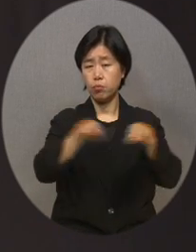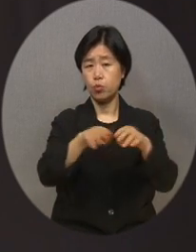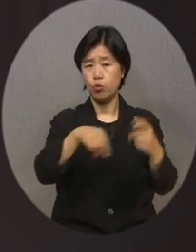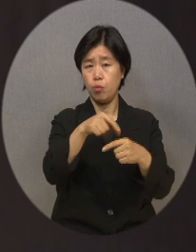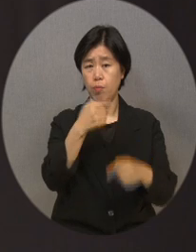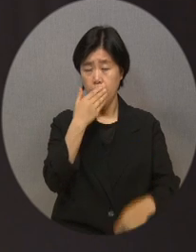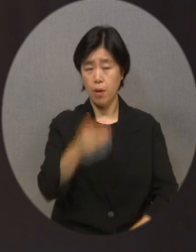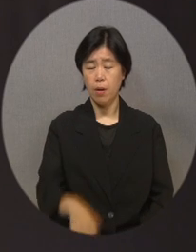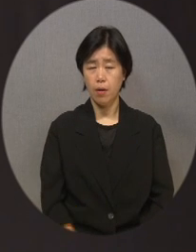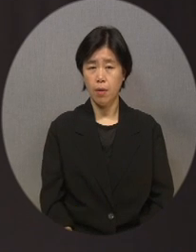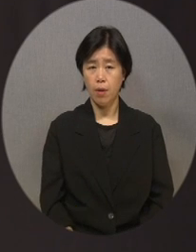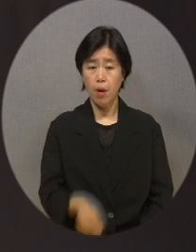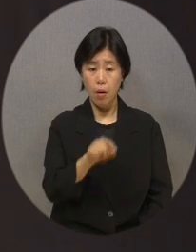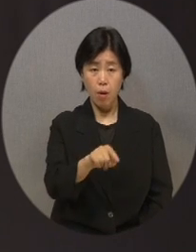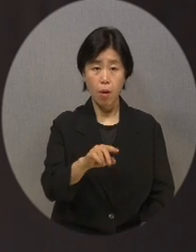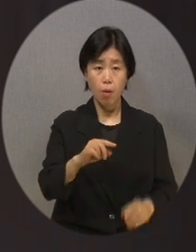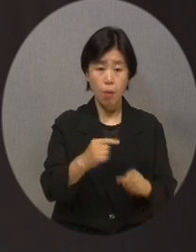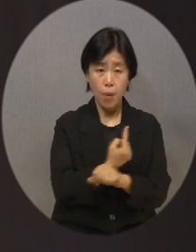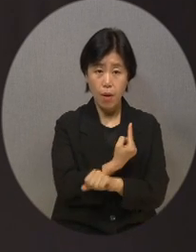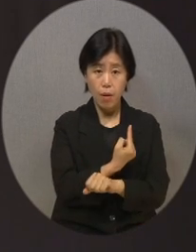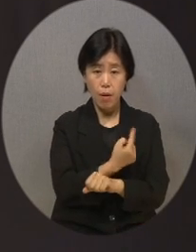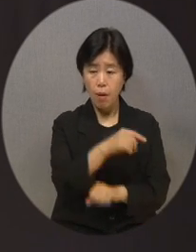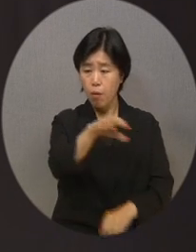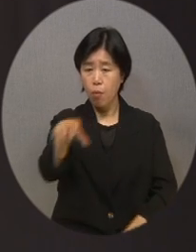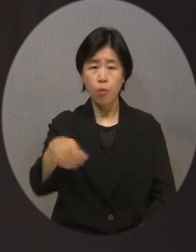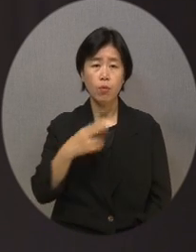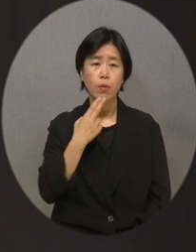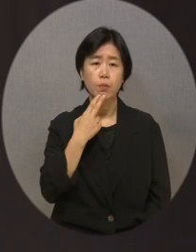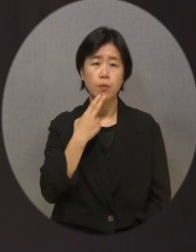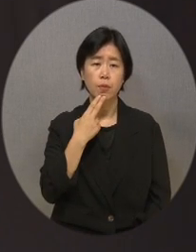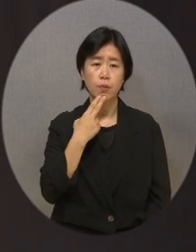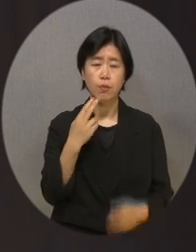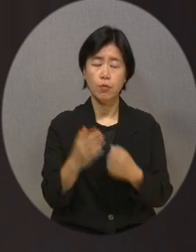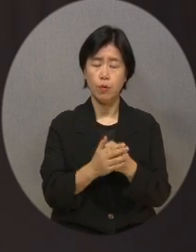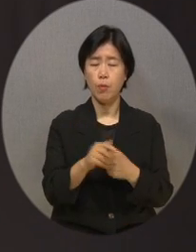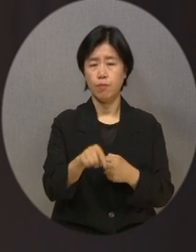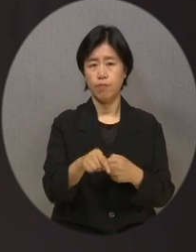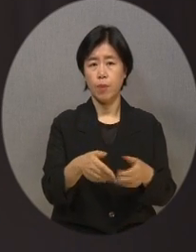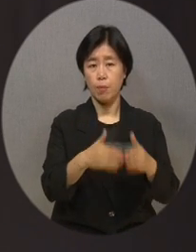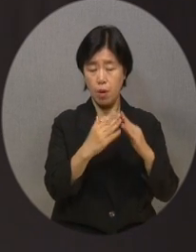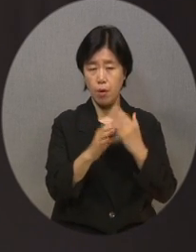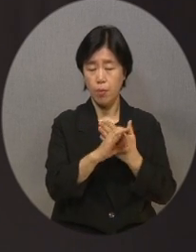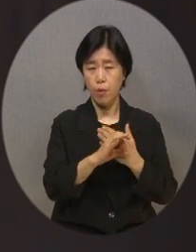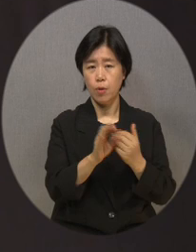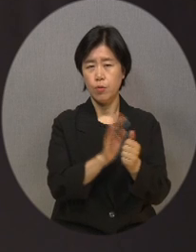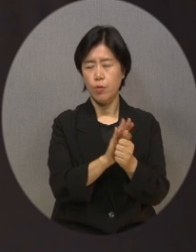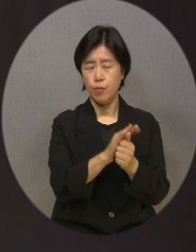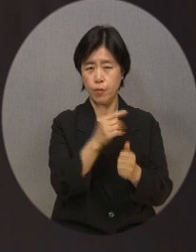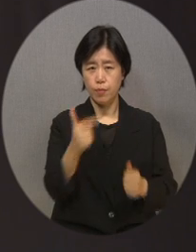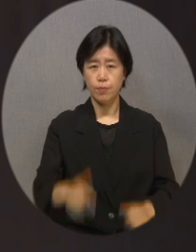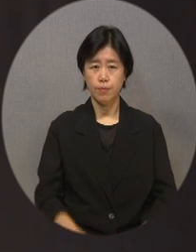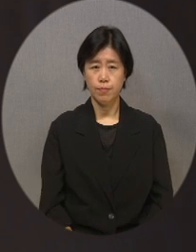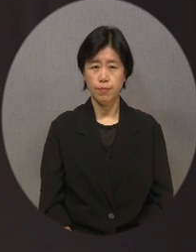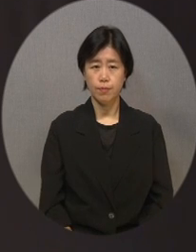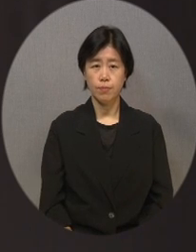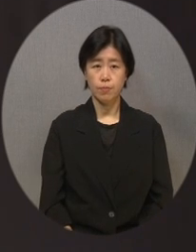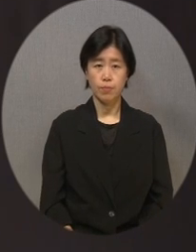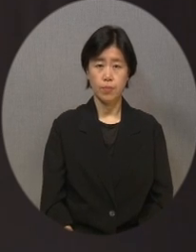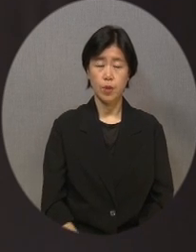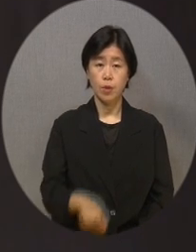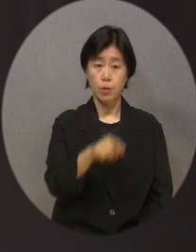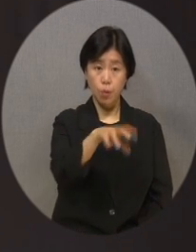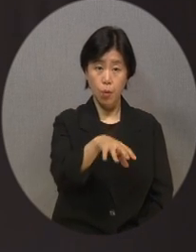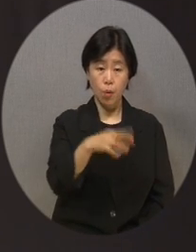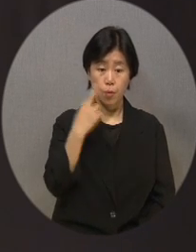기관도 적고 공공의료시설도 약하고 이런 것에서 큰 도움이 되지 않겠나. 특히 동두천 같은 경우는 이제 미군부대도 빠지고 등등